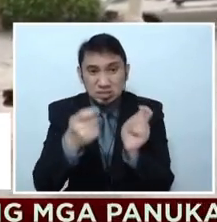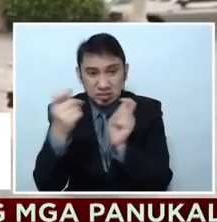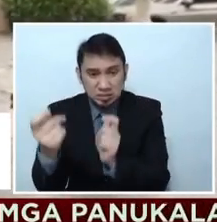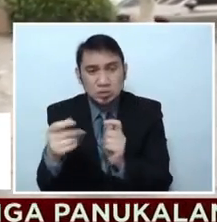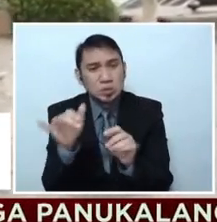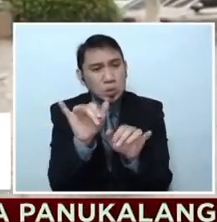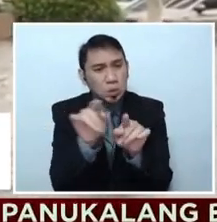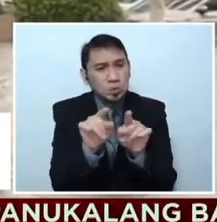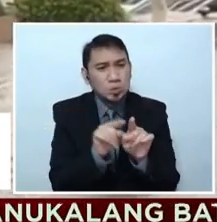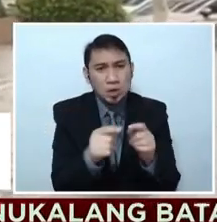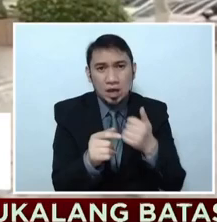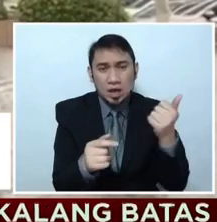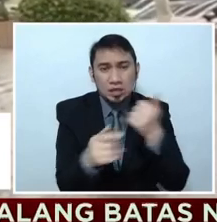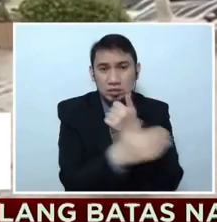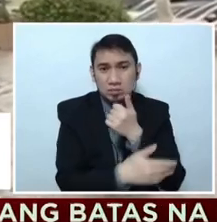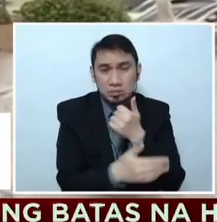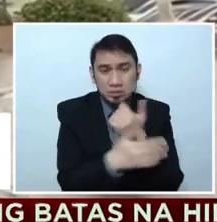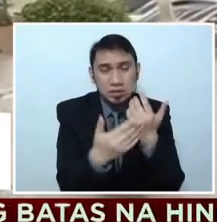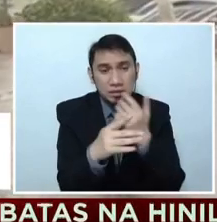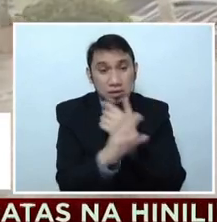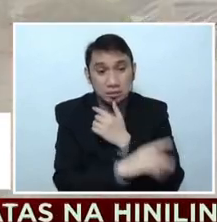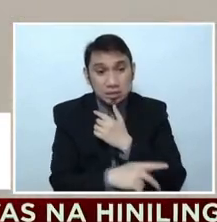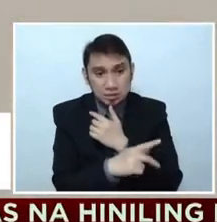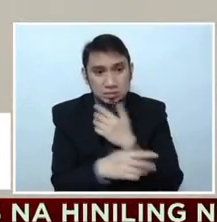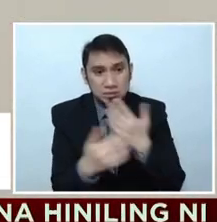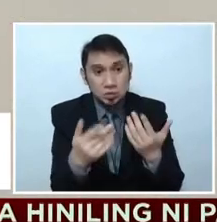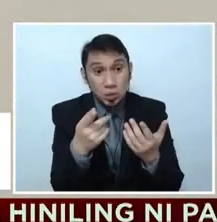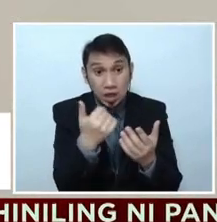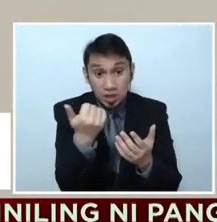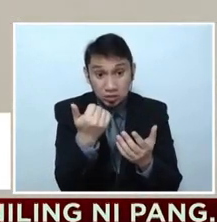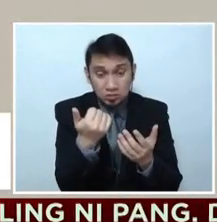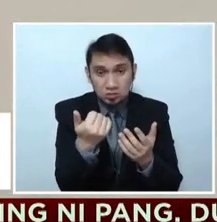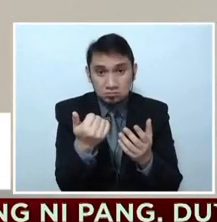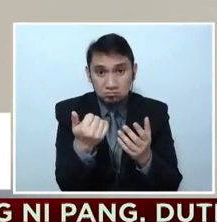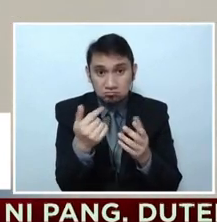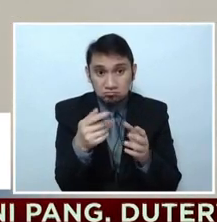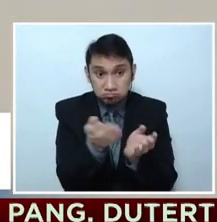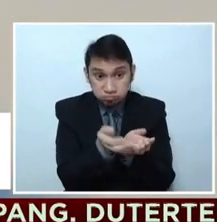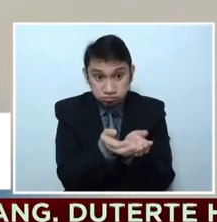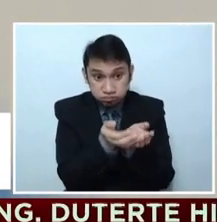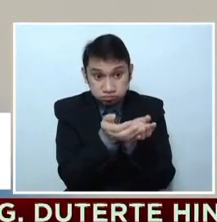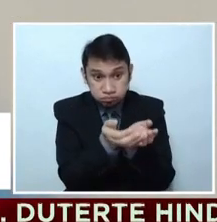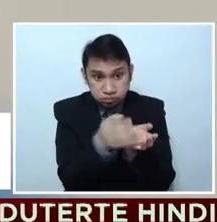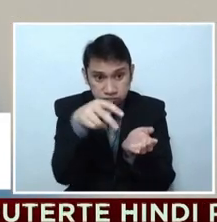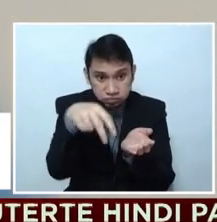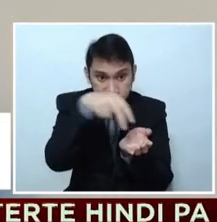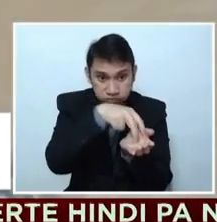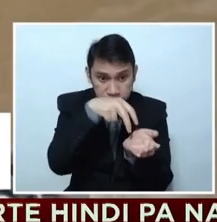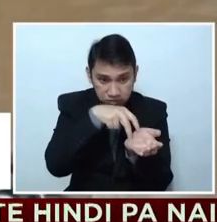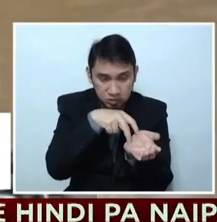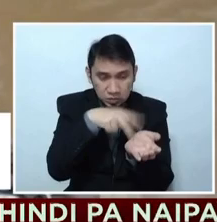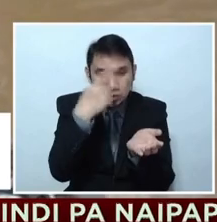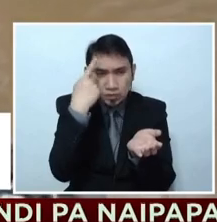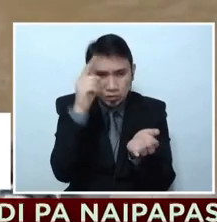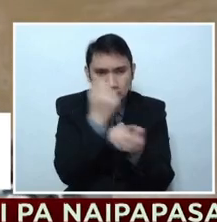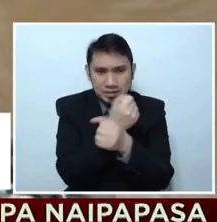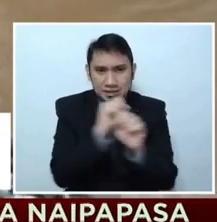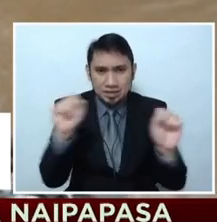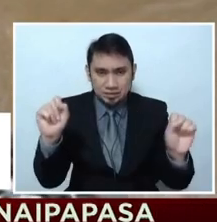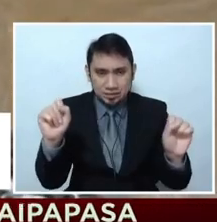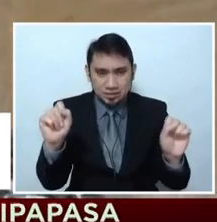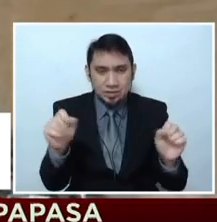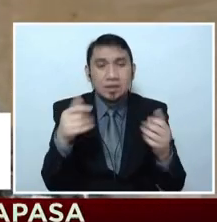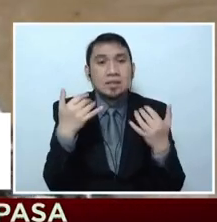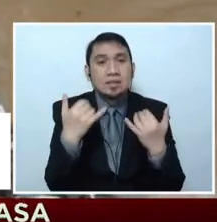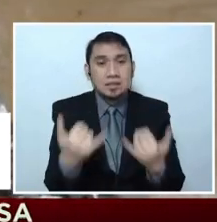rains. Ang ilang residente sinakay sa excavator para mailikas sa baha. Ayon sa Meteorological Authority ng China, nakaranas ng